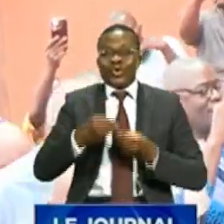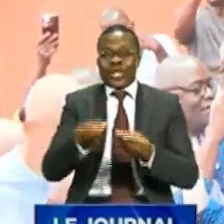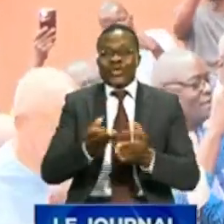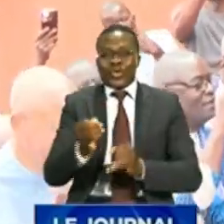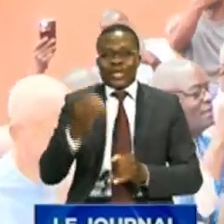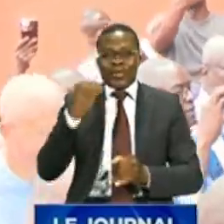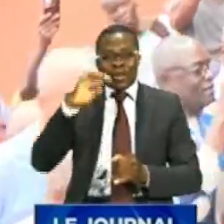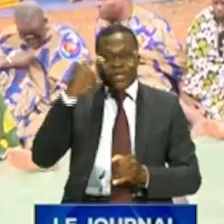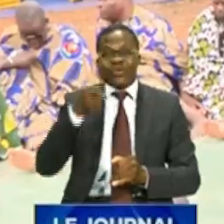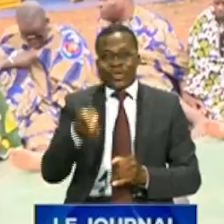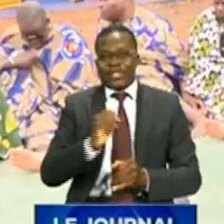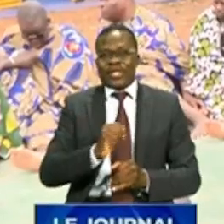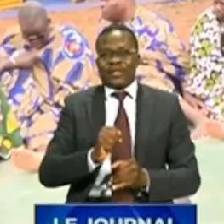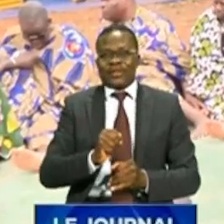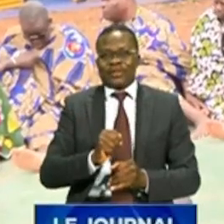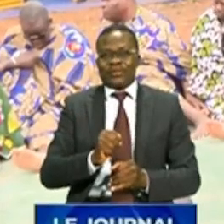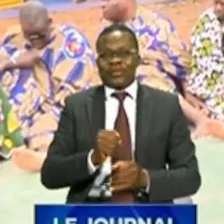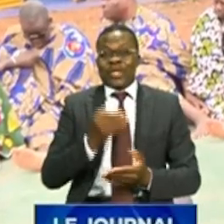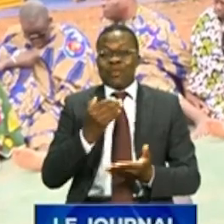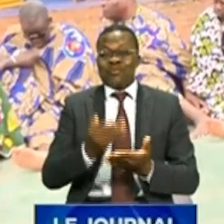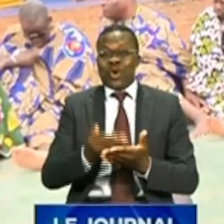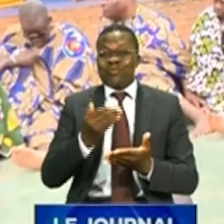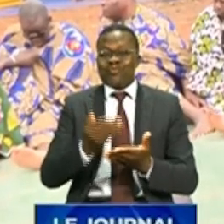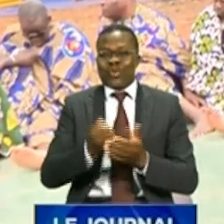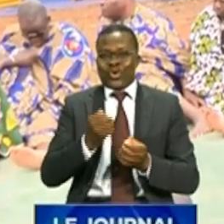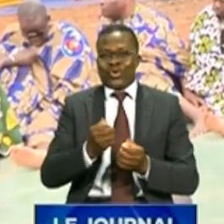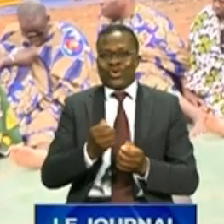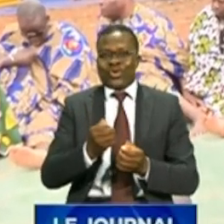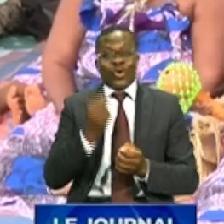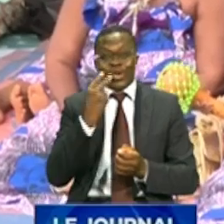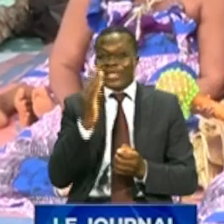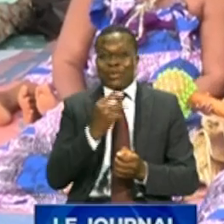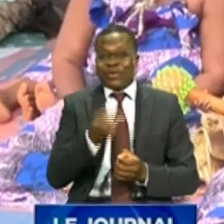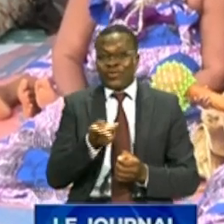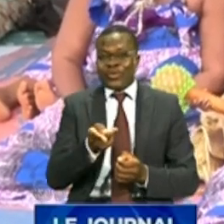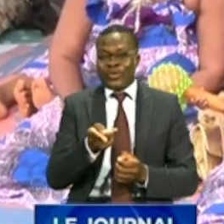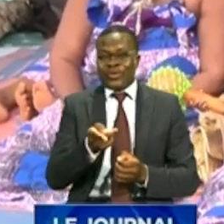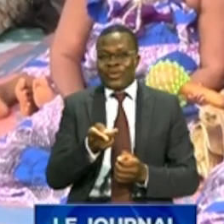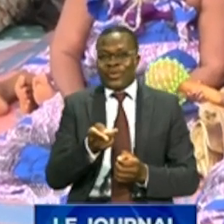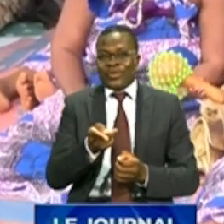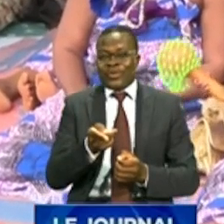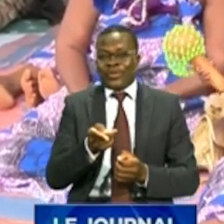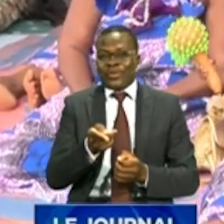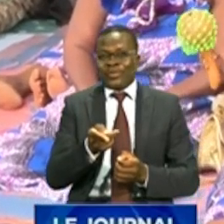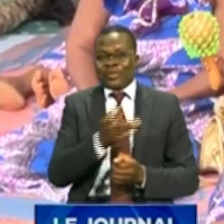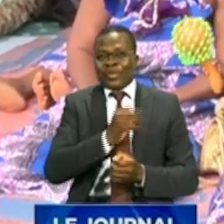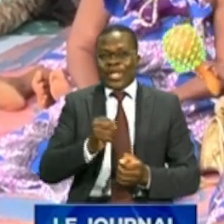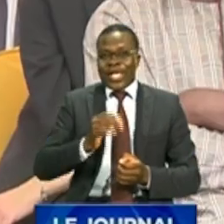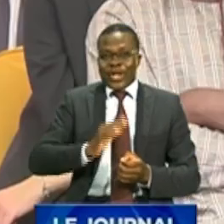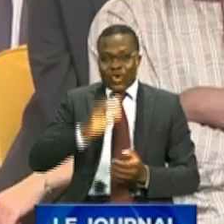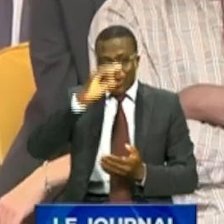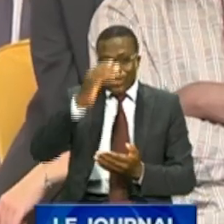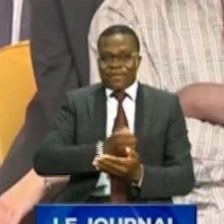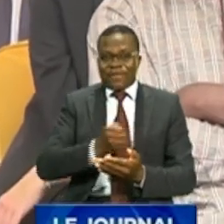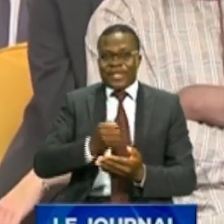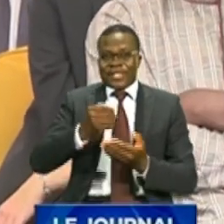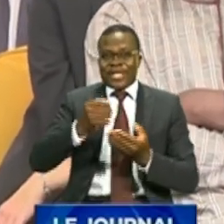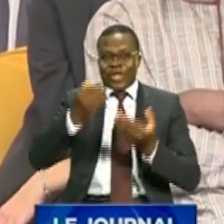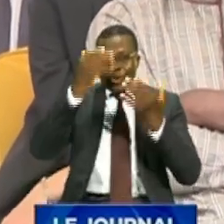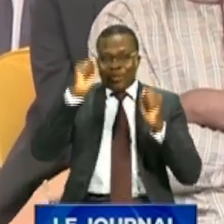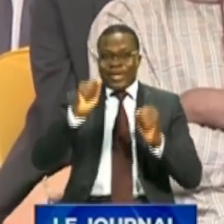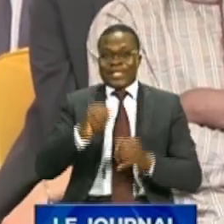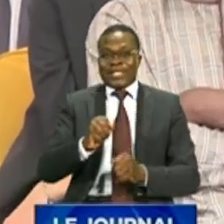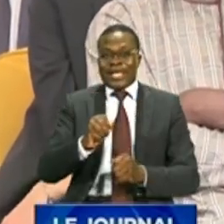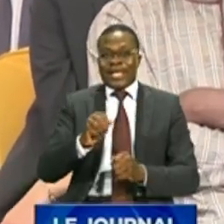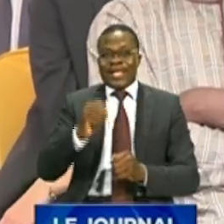chef de l'État. Dagbe, nous m'amoncons et vivons tout quand tu es ton. J'ai tombé